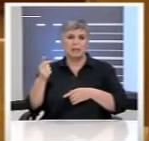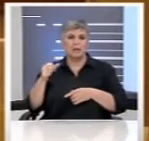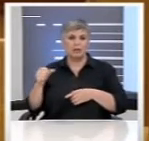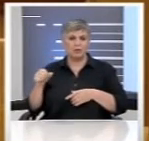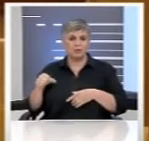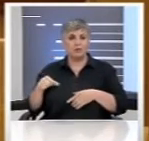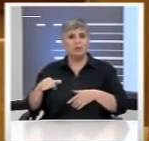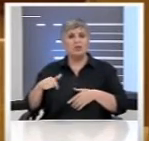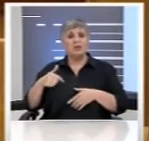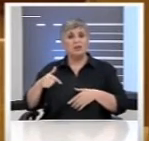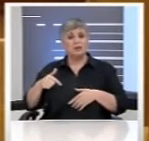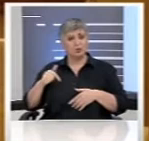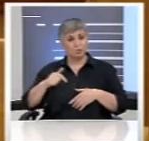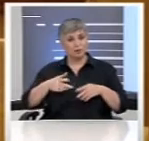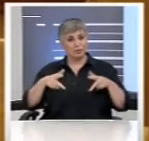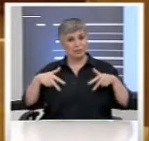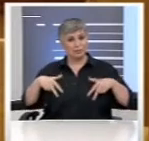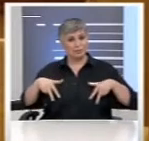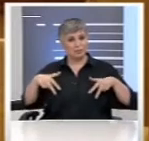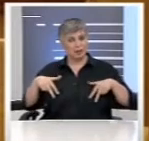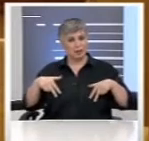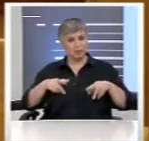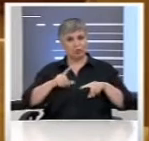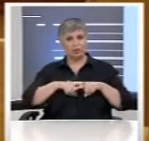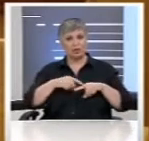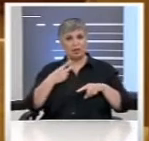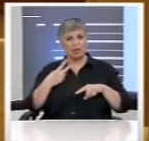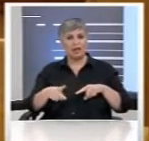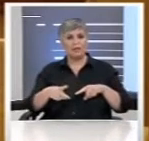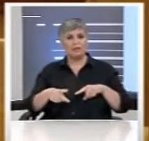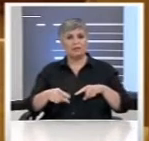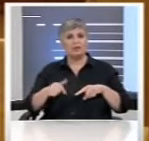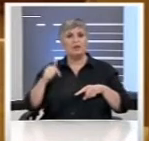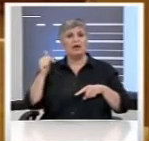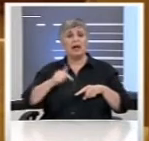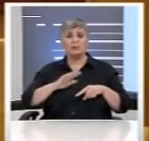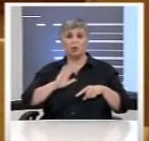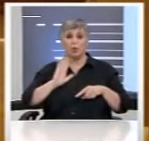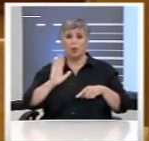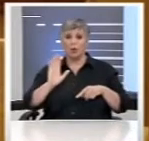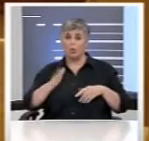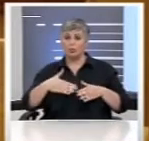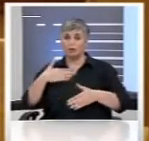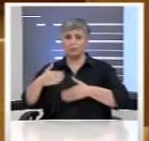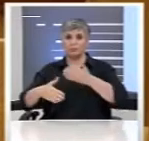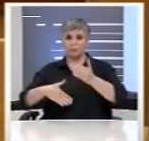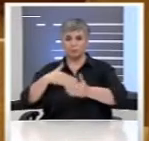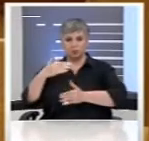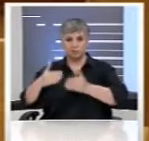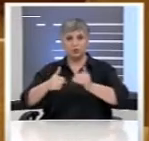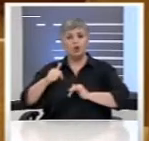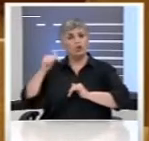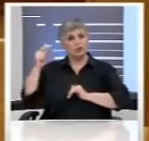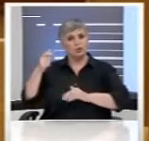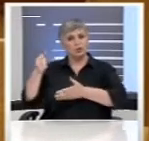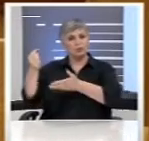ελληνική κυβέρνηση, η ελληνική οικονομία θα παίρνει αντίστοιχα δόσεις για την οικοδόμηση του αναγκαίου αποθεματικού ώστε